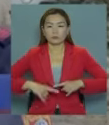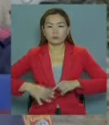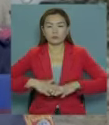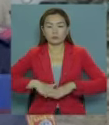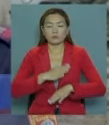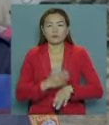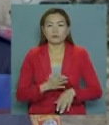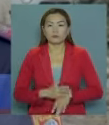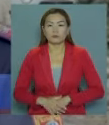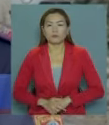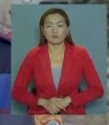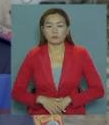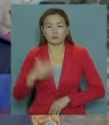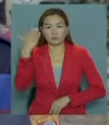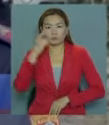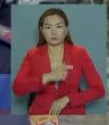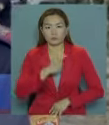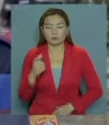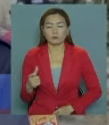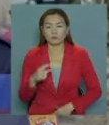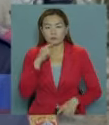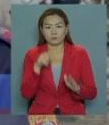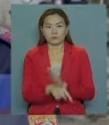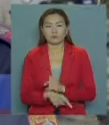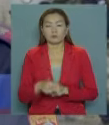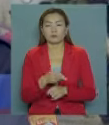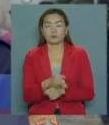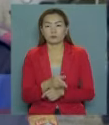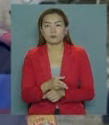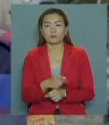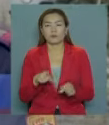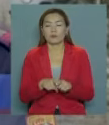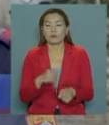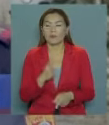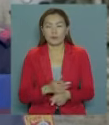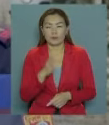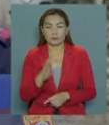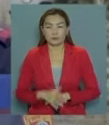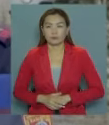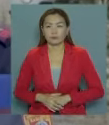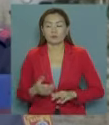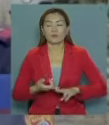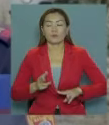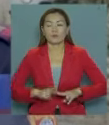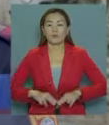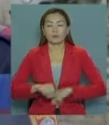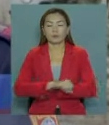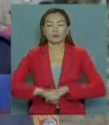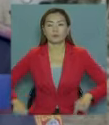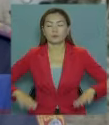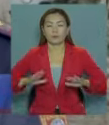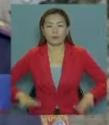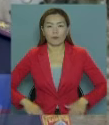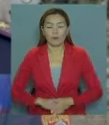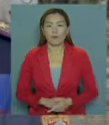аумағына бөтен кісілердің жүруіне, кіруіне, аңшылардың кіруіне тыйым салынған. Сол себепті осы территорияда